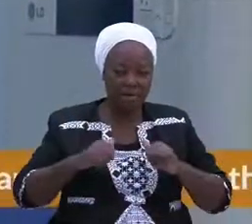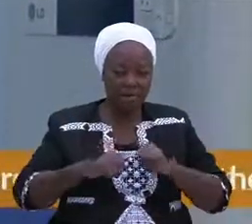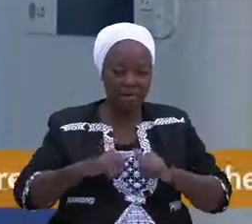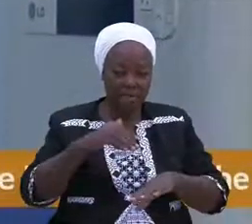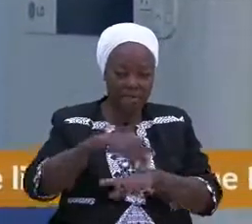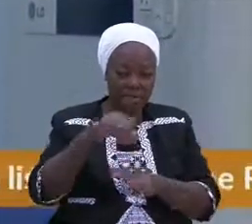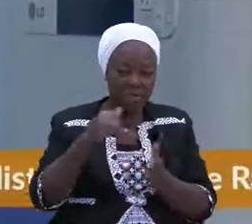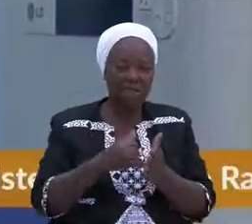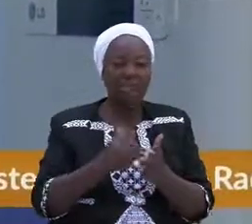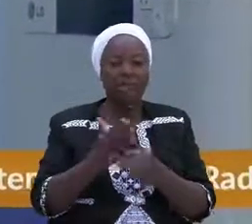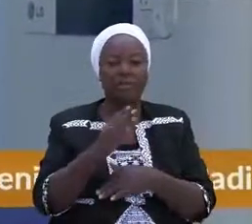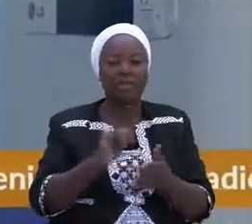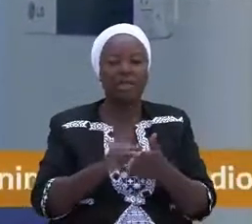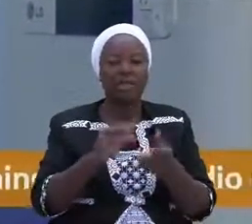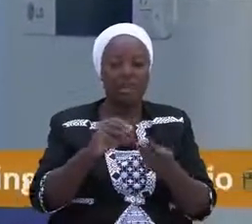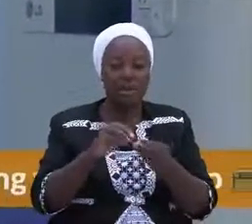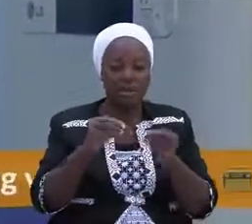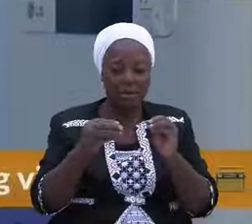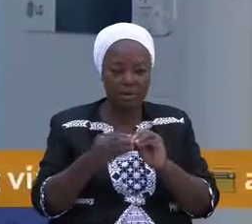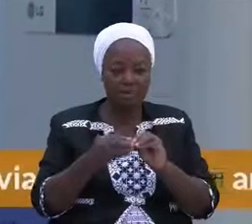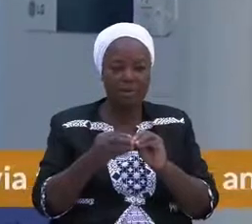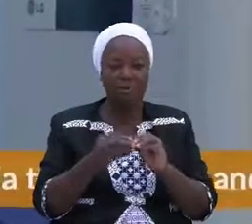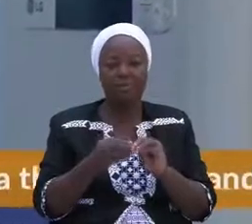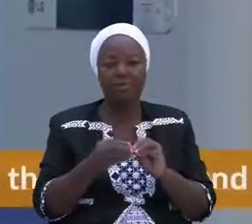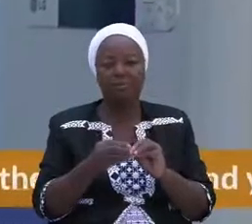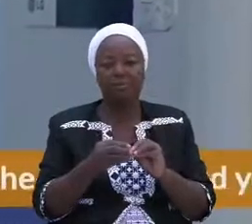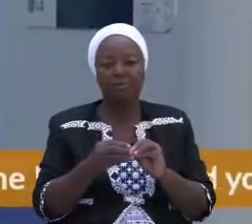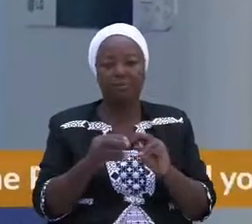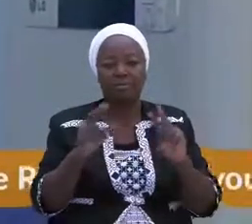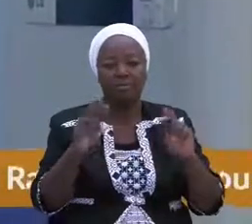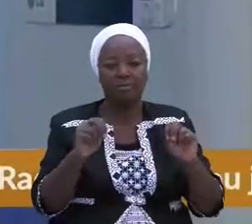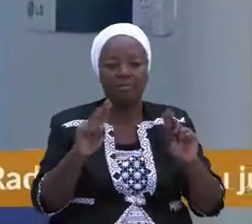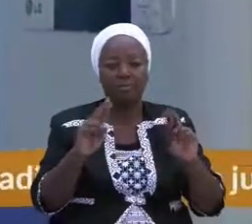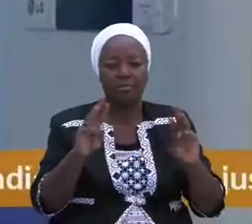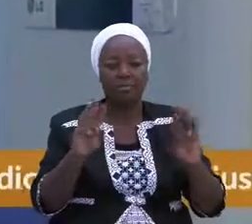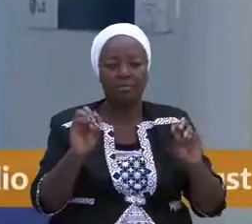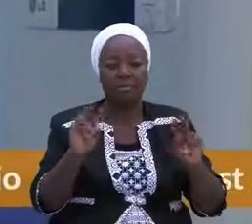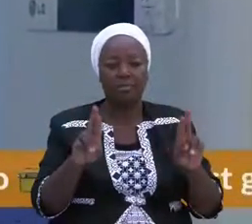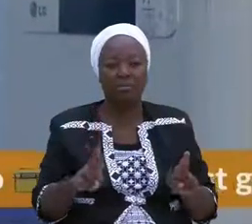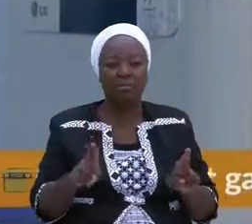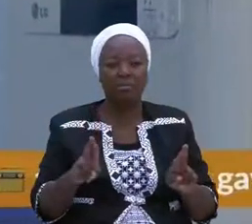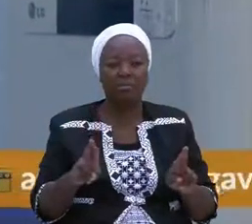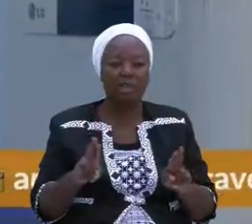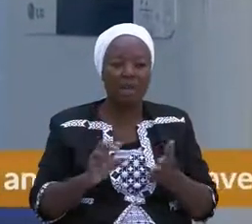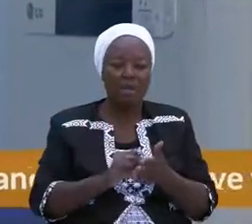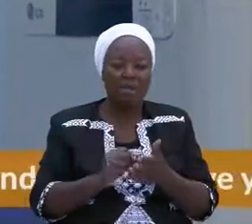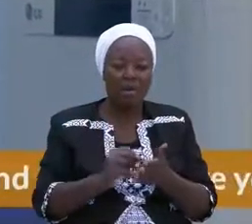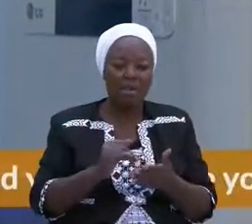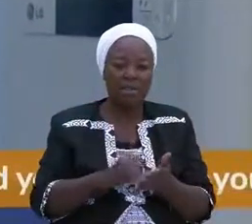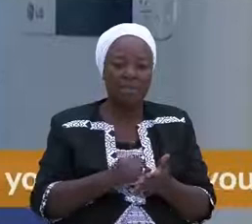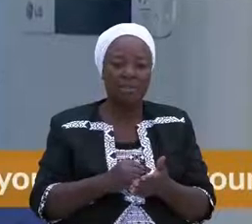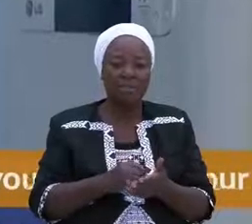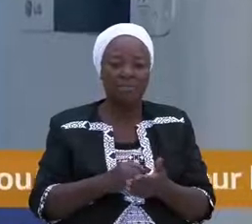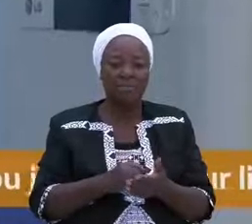êtes en ligne, et remplir le formulaire. Si vous avez levé la main, remplir